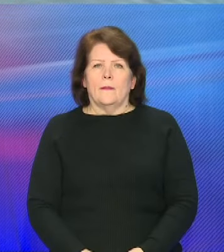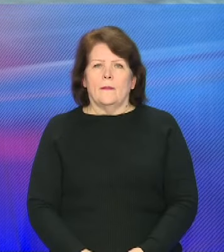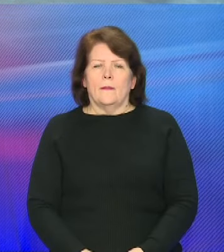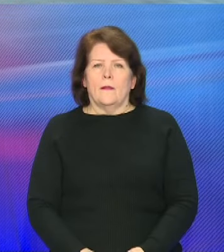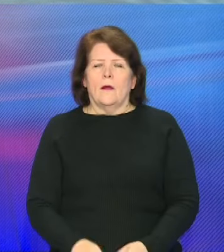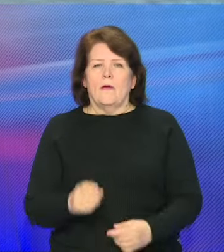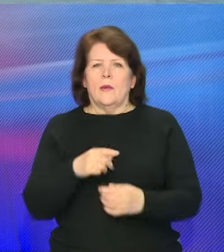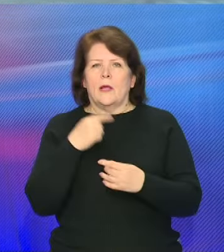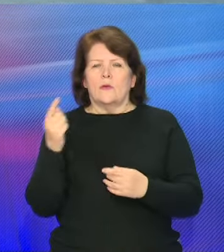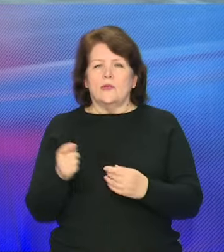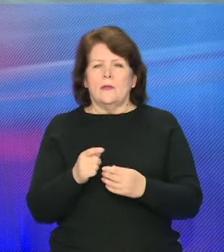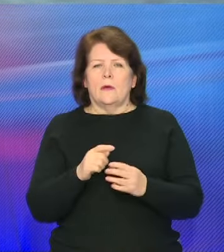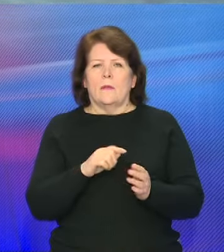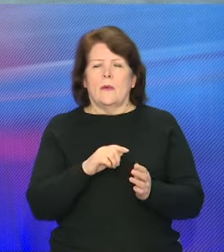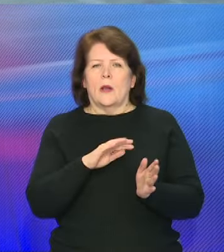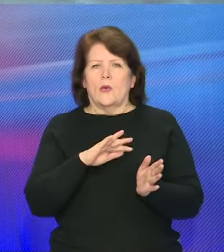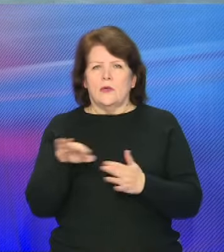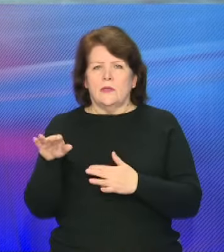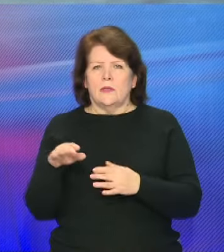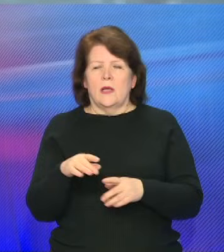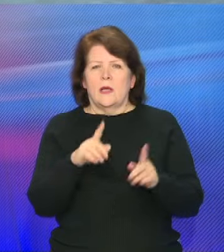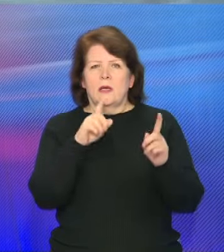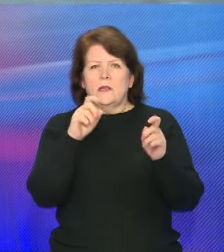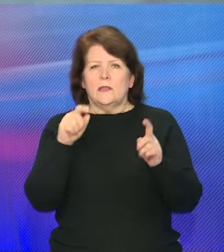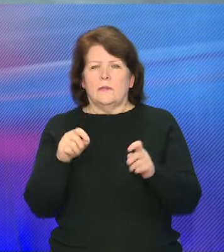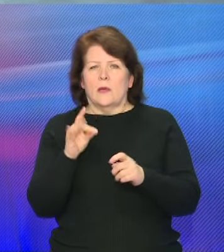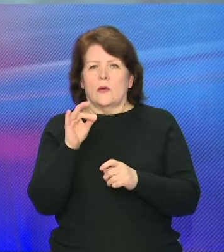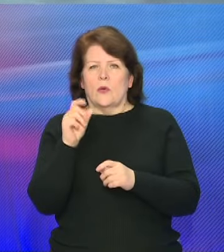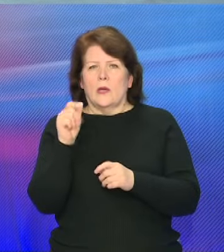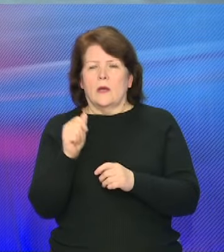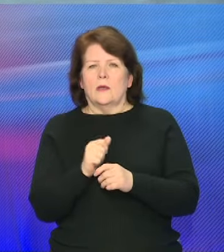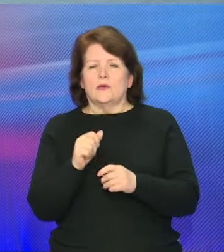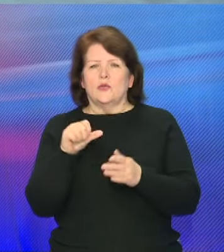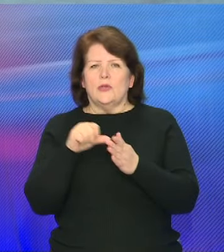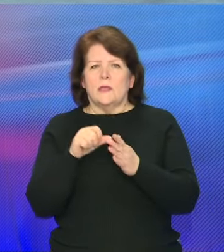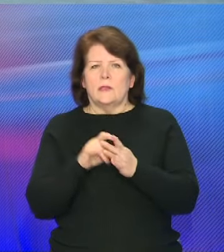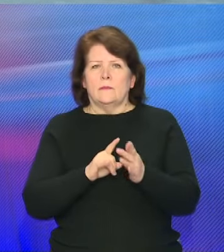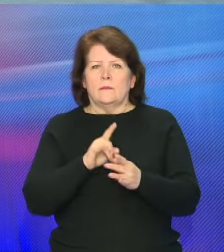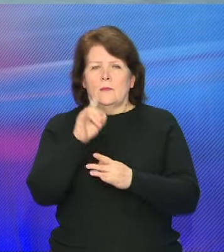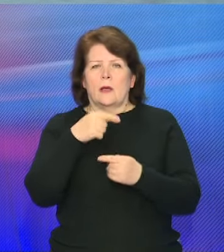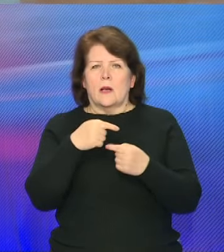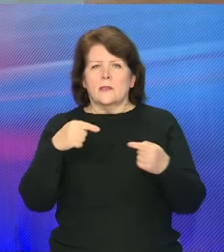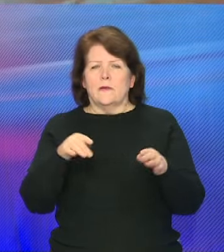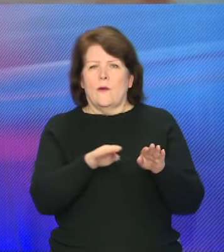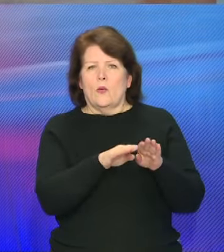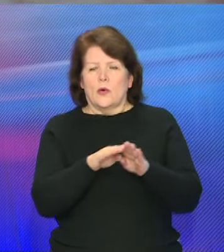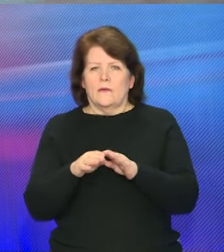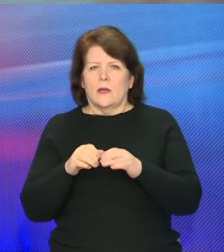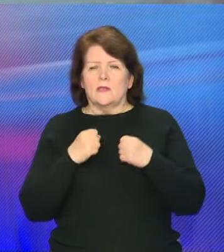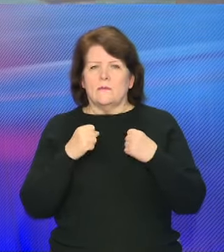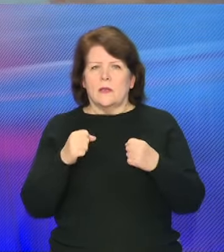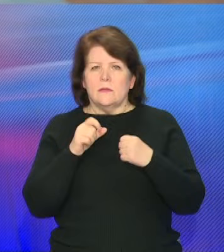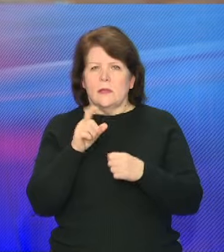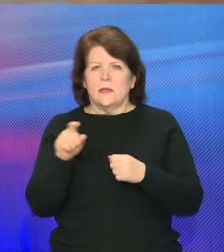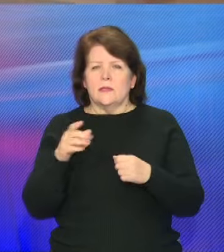У Беларуси проходят масштабные здымки промо-ролика с уделом ведомых дрифт-пилотов международного уровня. Спортсмены из нашей страны,